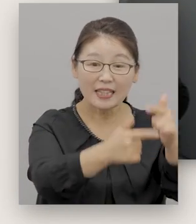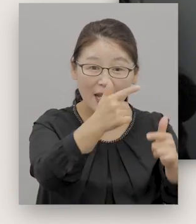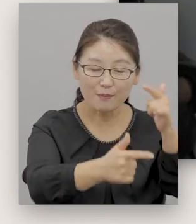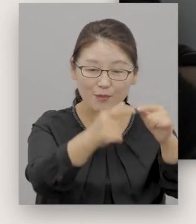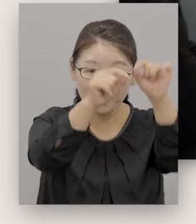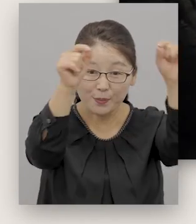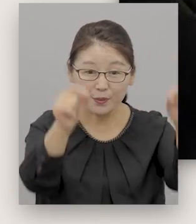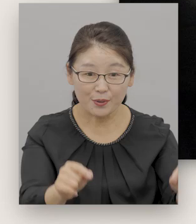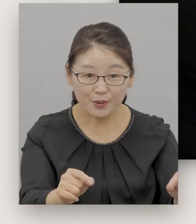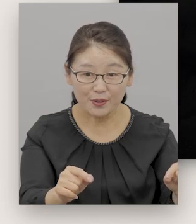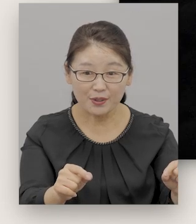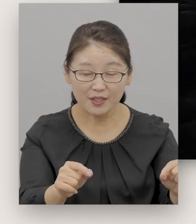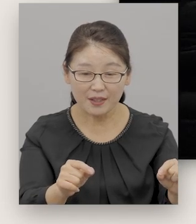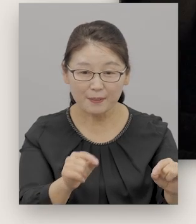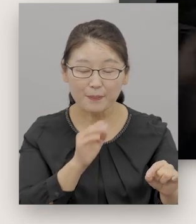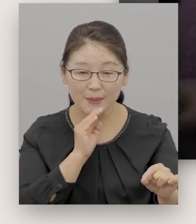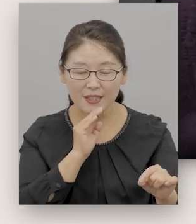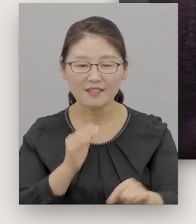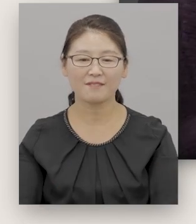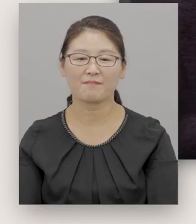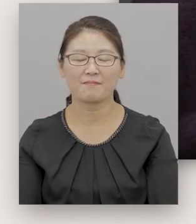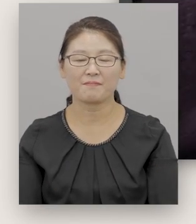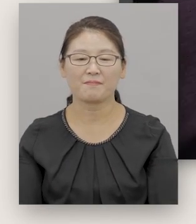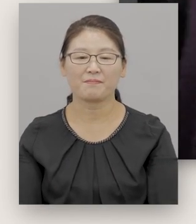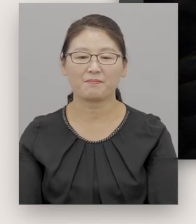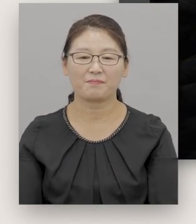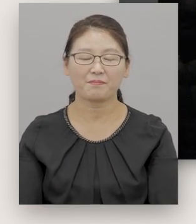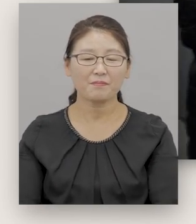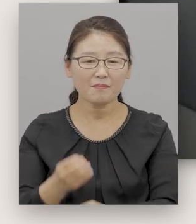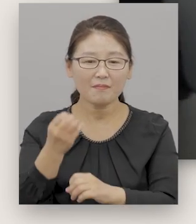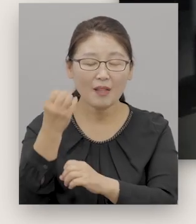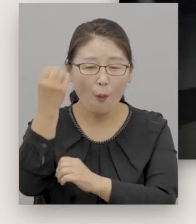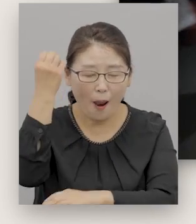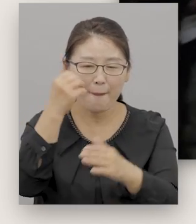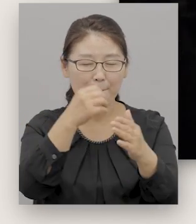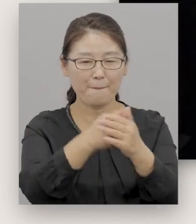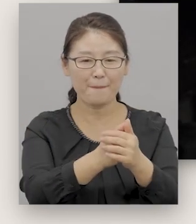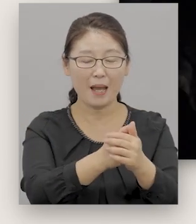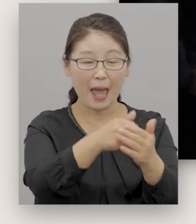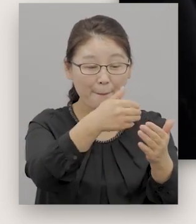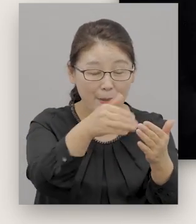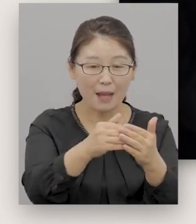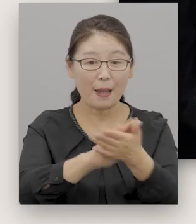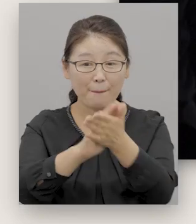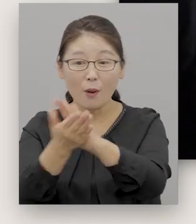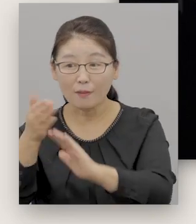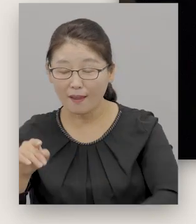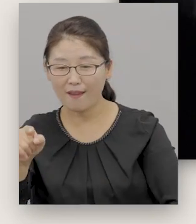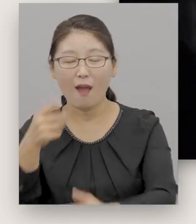그 나무 프레임으로 이제 마감을 한 이제 그런 작품이었었고요. 그래서 사실